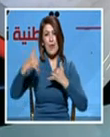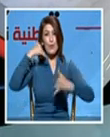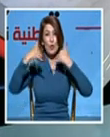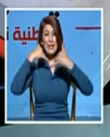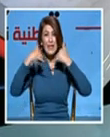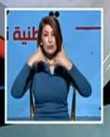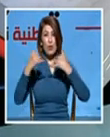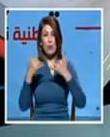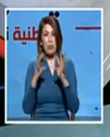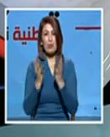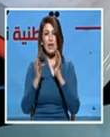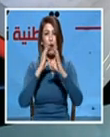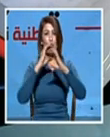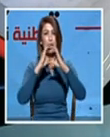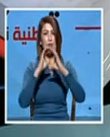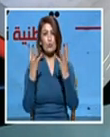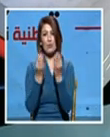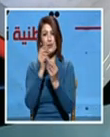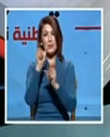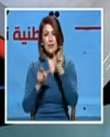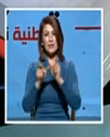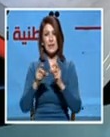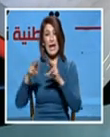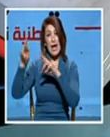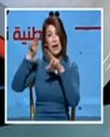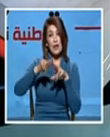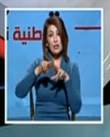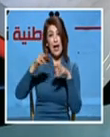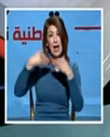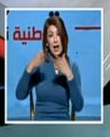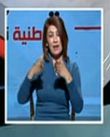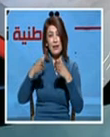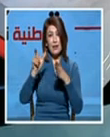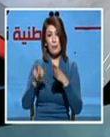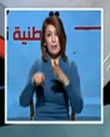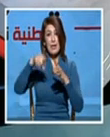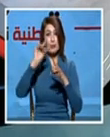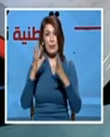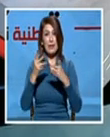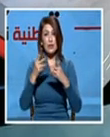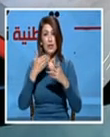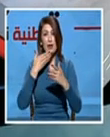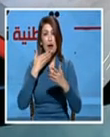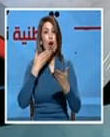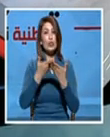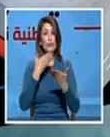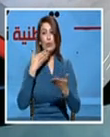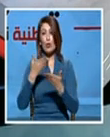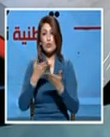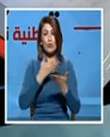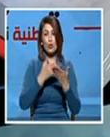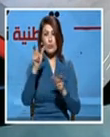لكن رجعوا زعما اليوم ورجعوا فما نعرف شكون رجع حل لكن كما قال ياخذ بالرونديفو ما يقبلش ناس